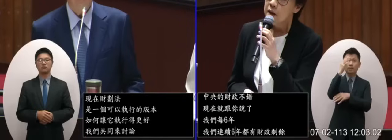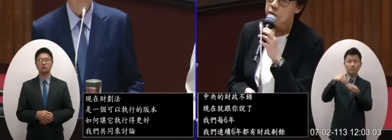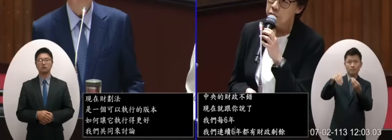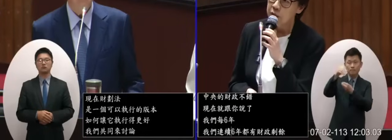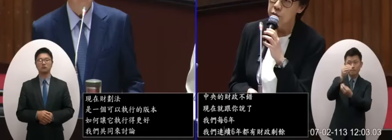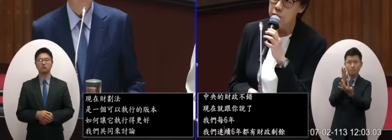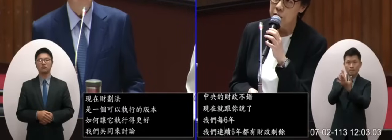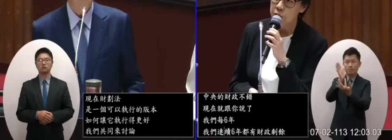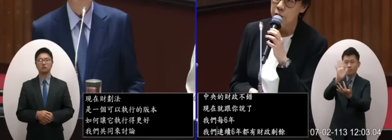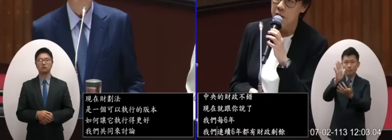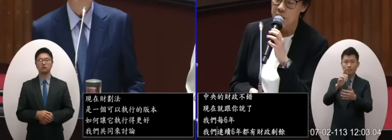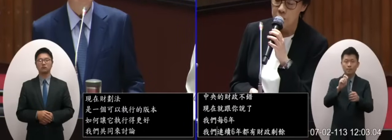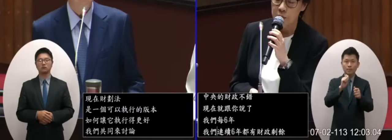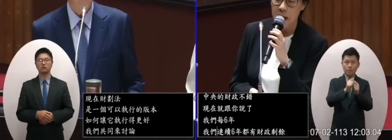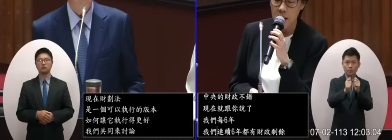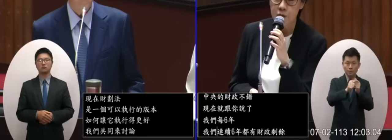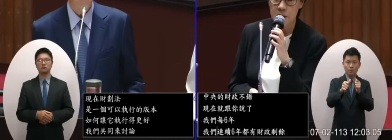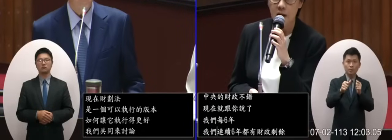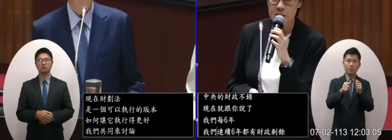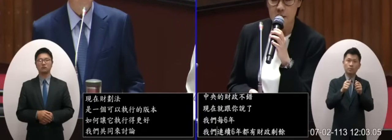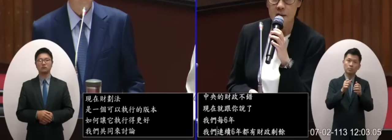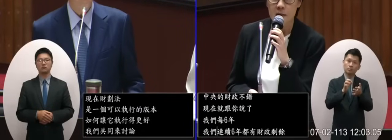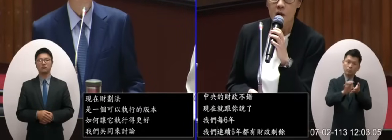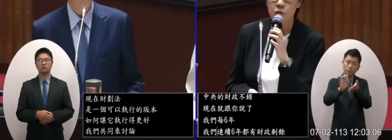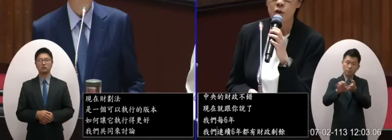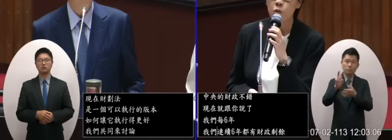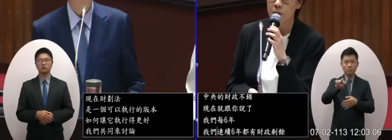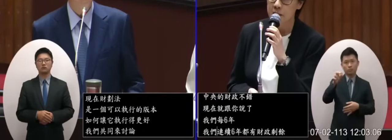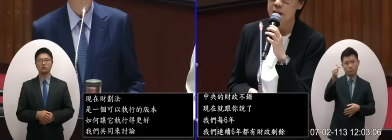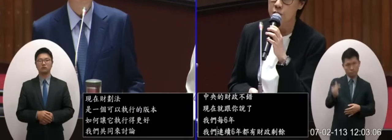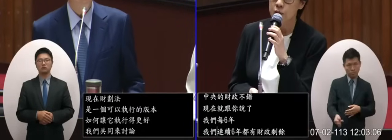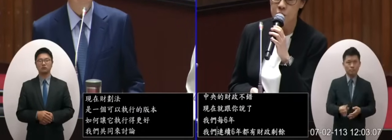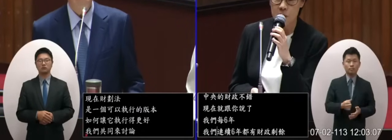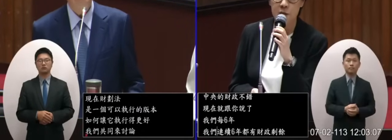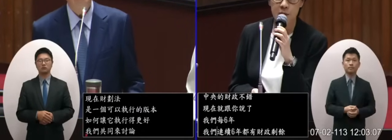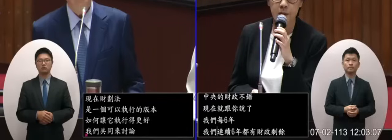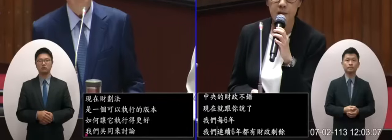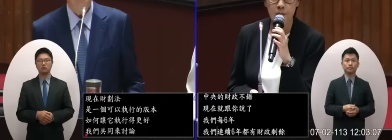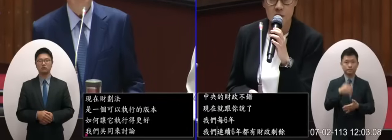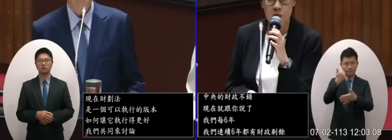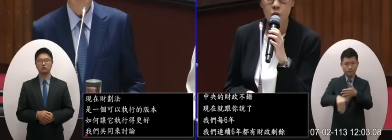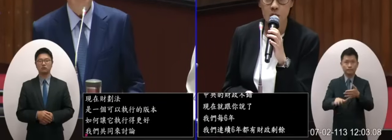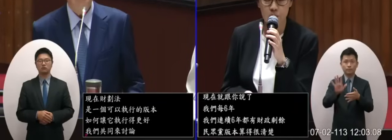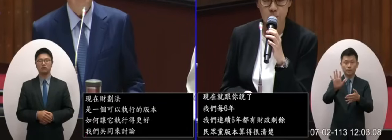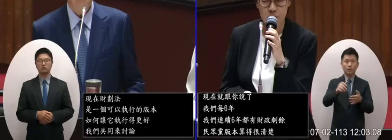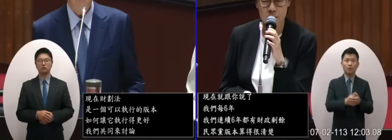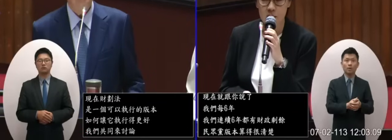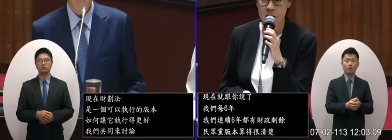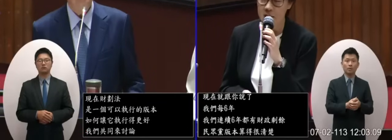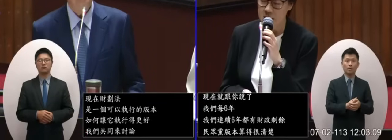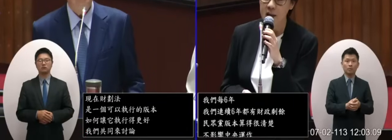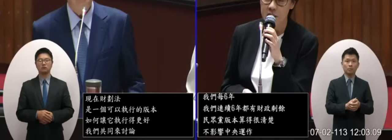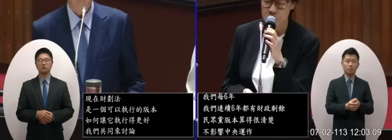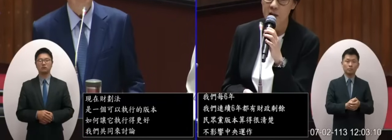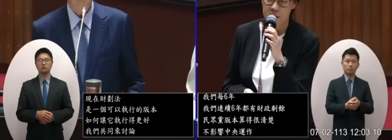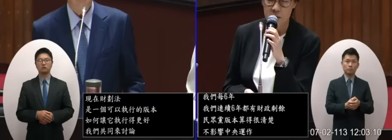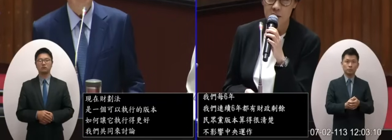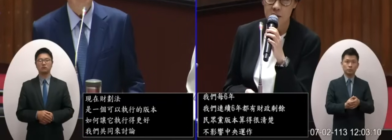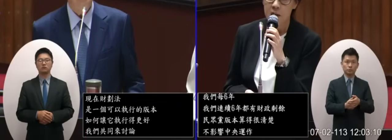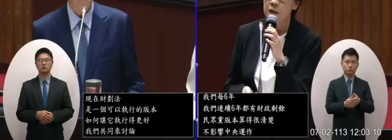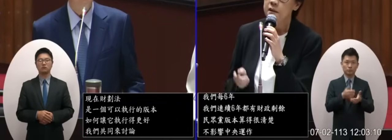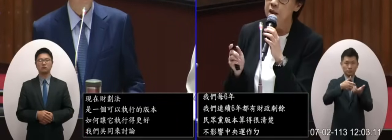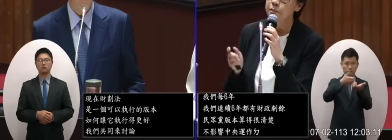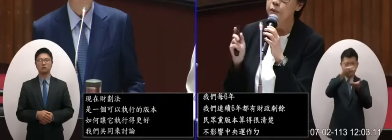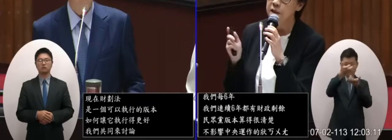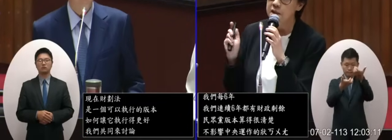年的岁初的盈余大概就是2000亿，所以我们提出的垂直分配释出的金额大概也是